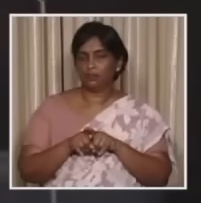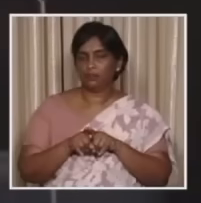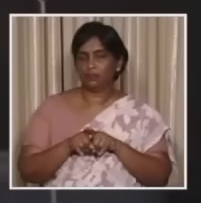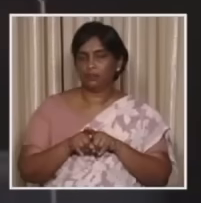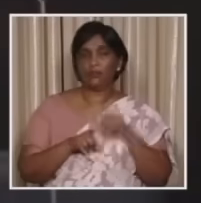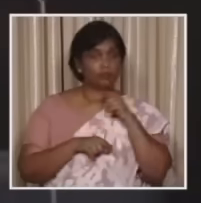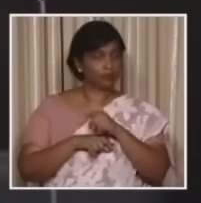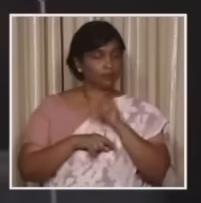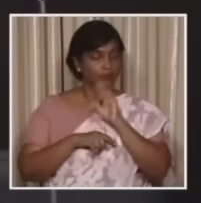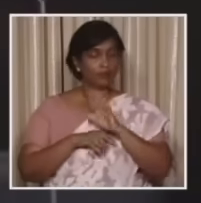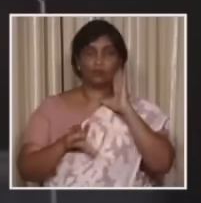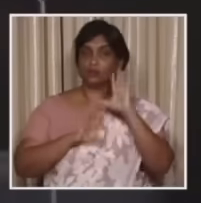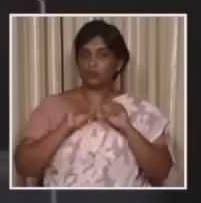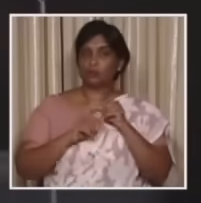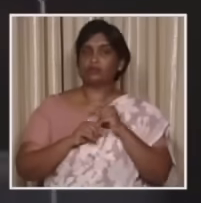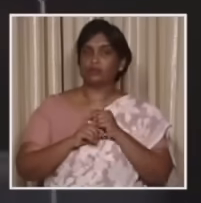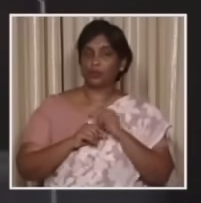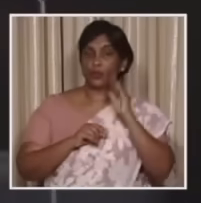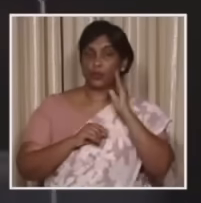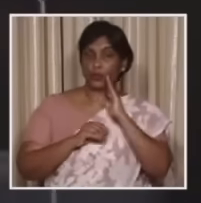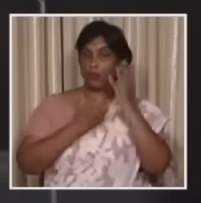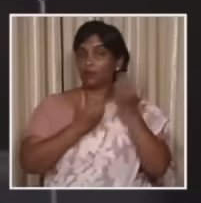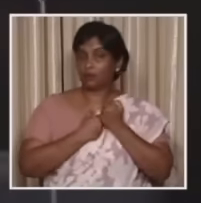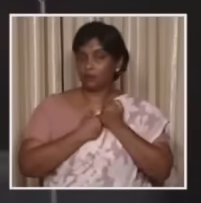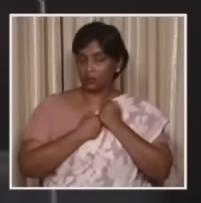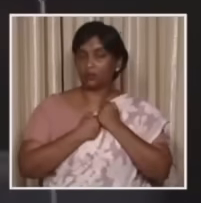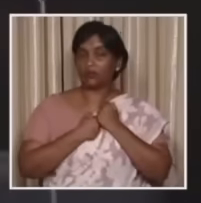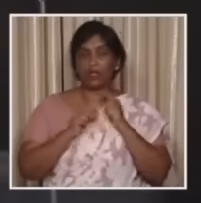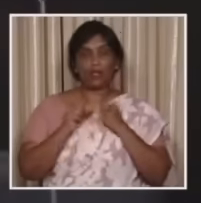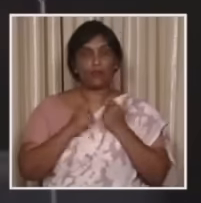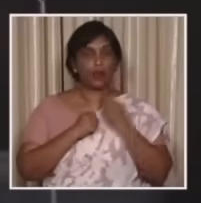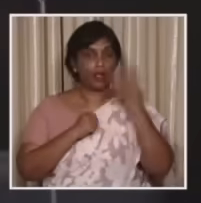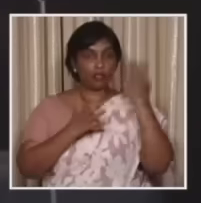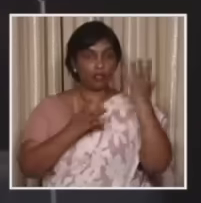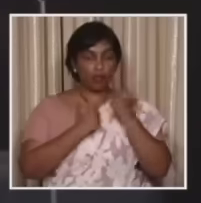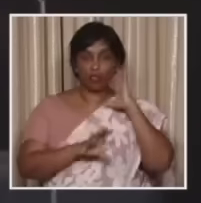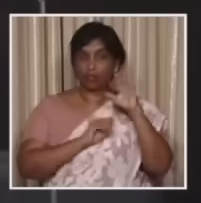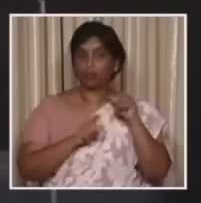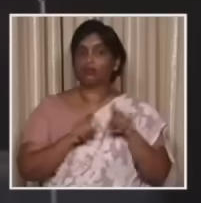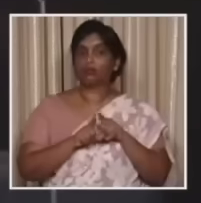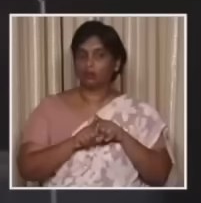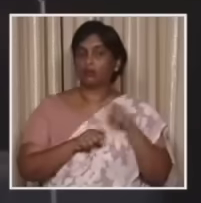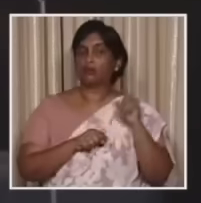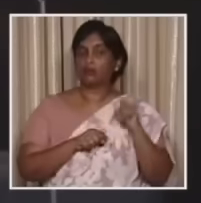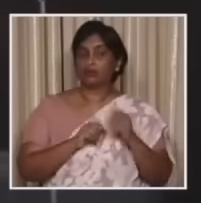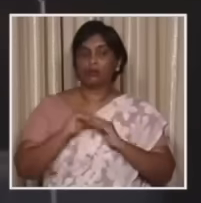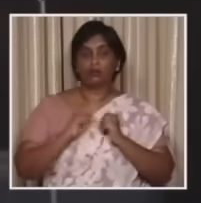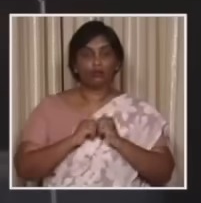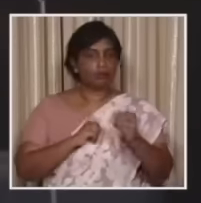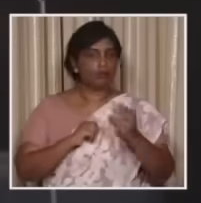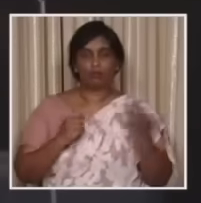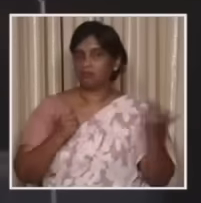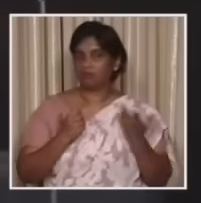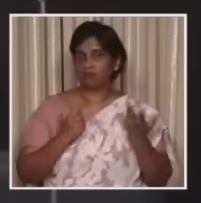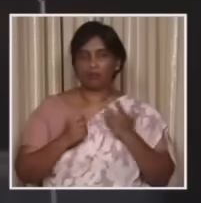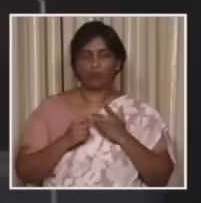මේ තිබුණ තොරතුර විදේශයකින් ලැබුණ අප්‍රේල් 4 වෙනිදා ලැබුණ තොරතුරු අනුව මේකට ක්‍රියාත්මක වෙන්න බෑ